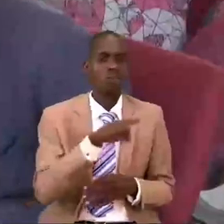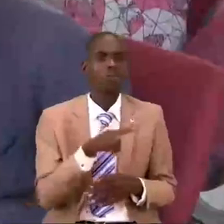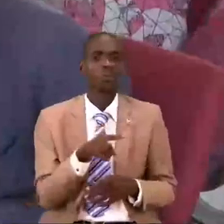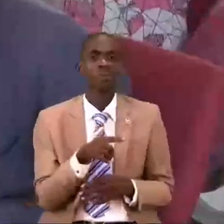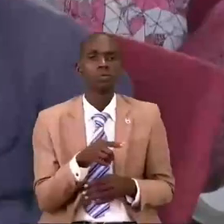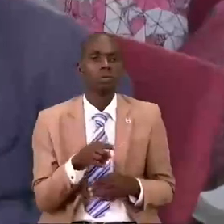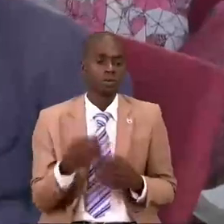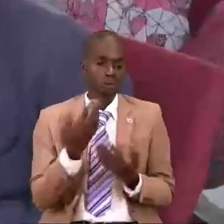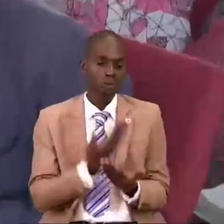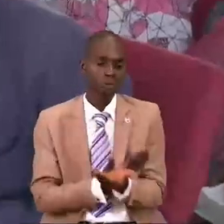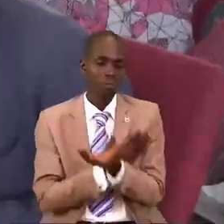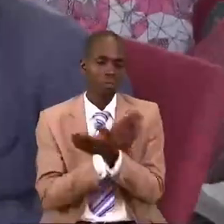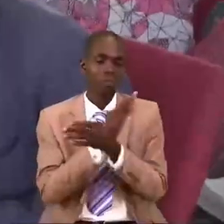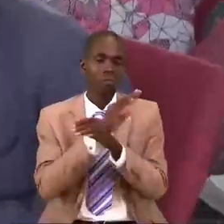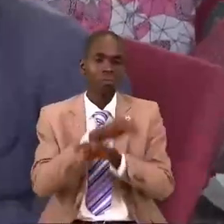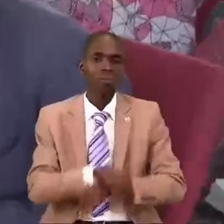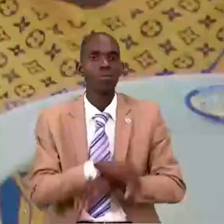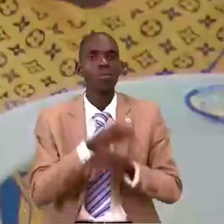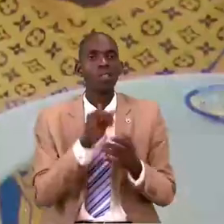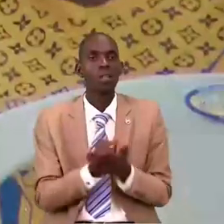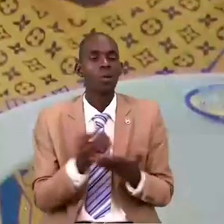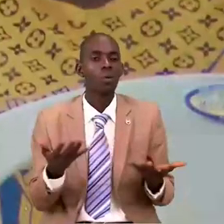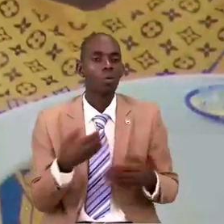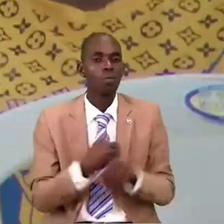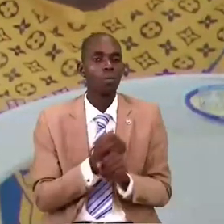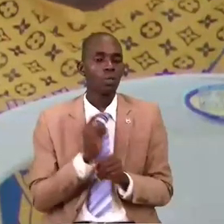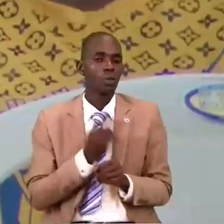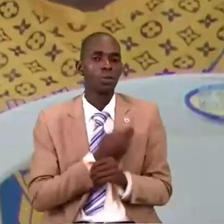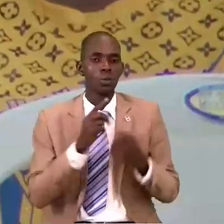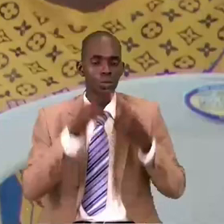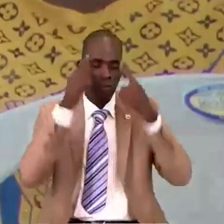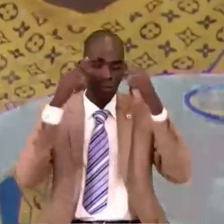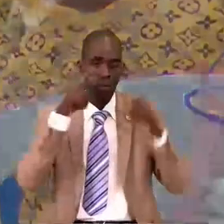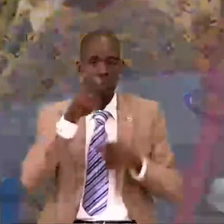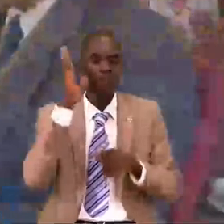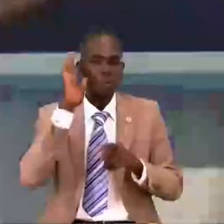tu vas réussir. Je vais réussir.